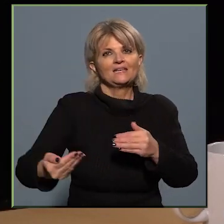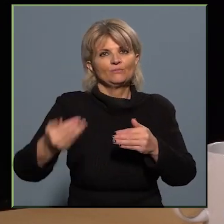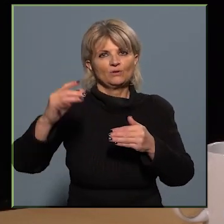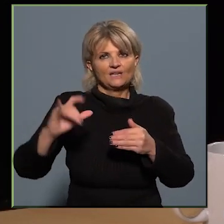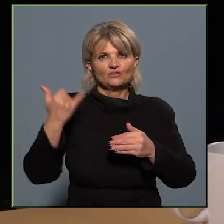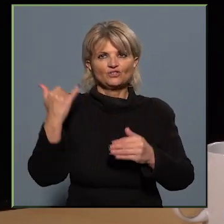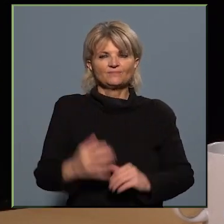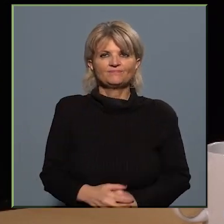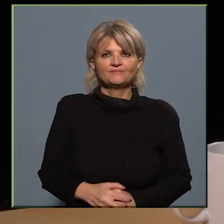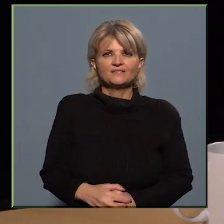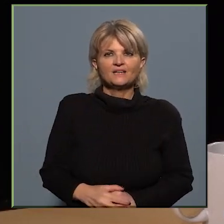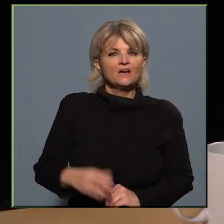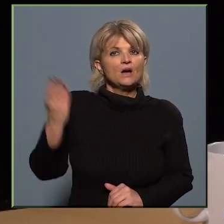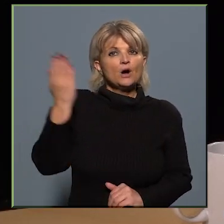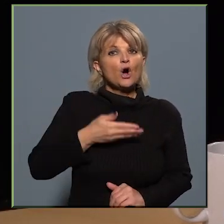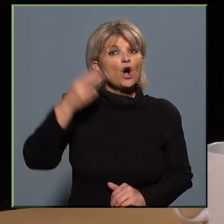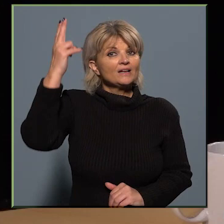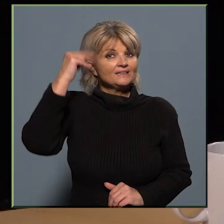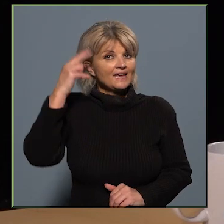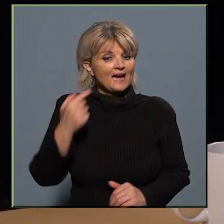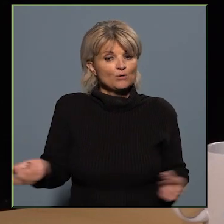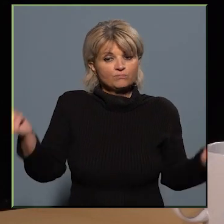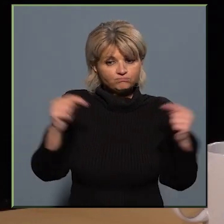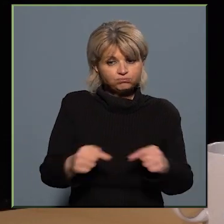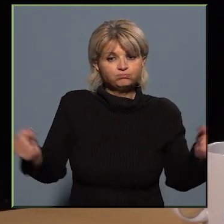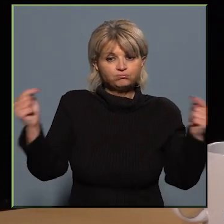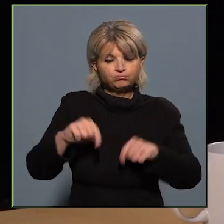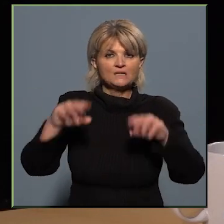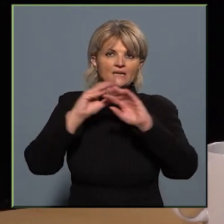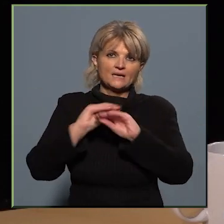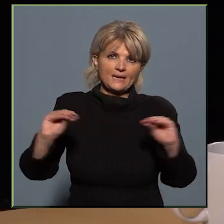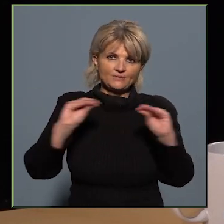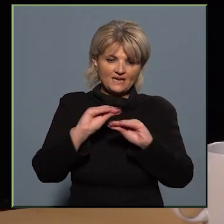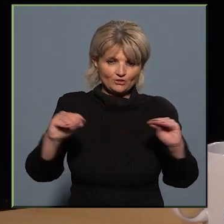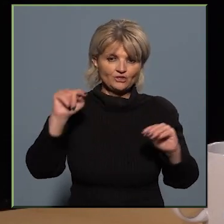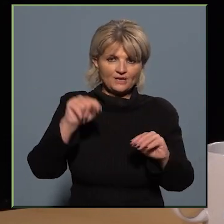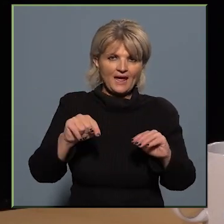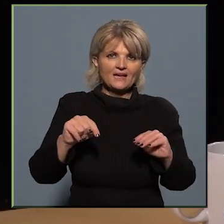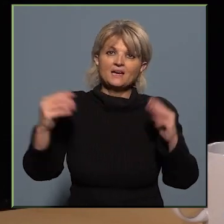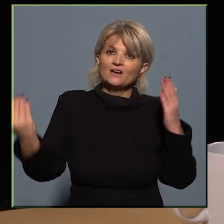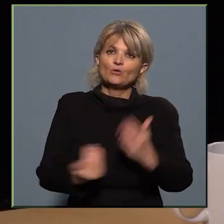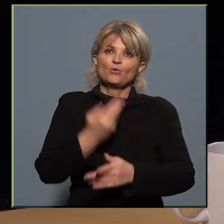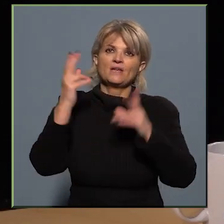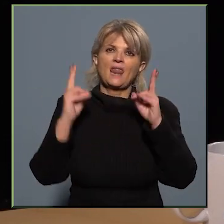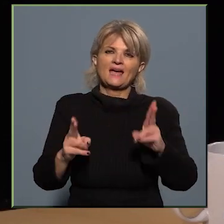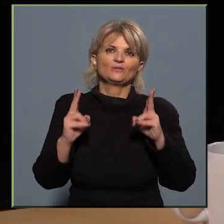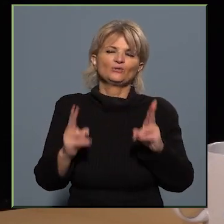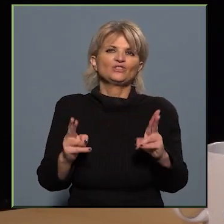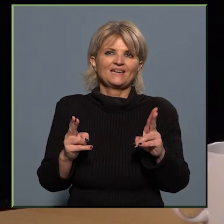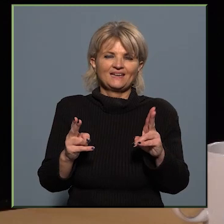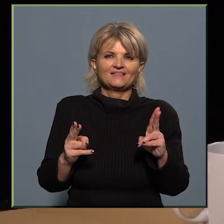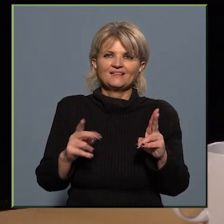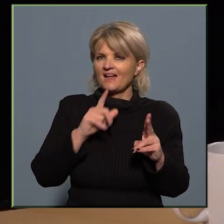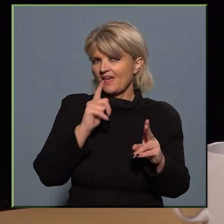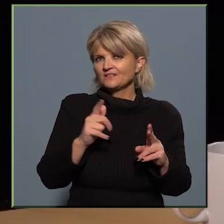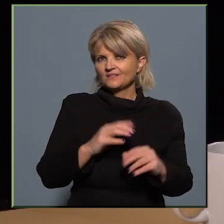Azt gondolom, ha itt diákok megjelennek a kerületi képzési rendszerben, ez megint új lehetőséget nyit